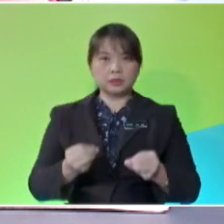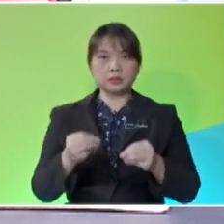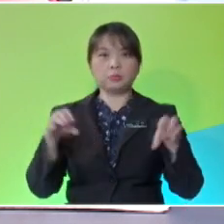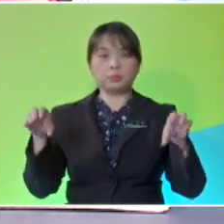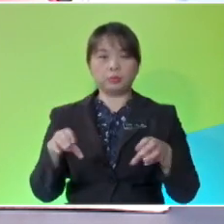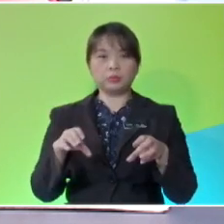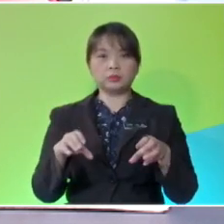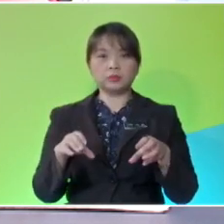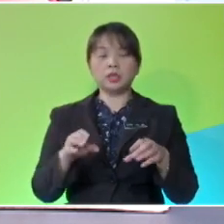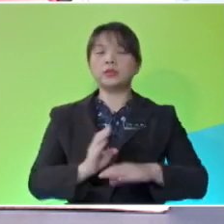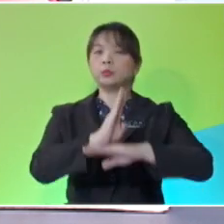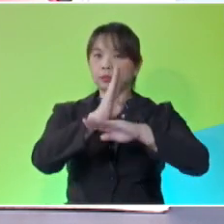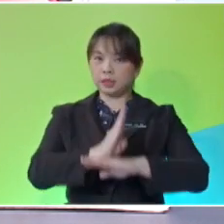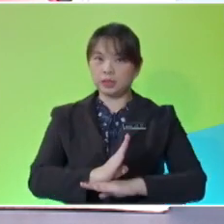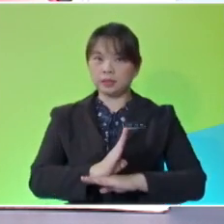merupakan